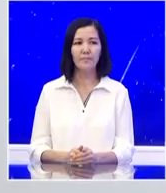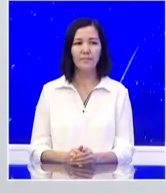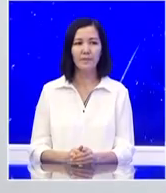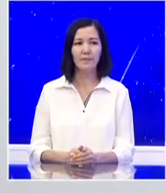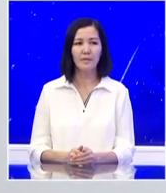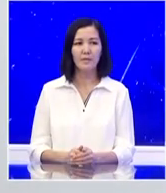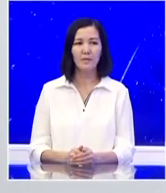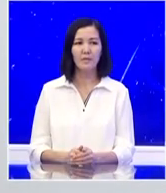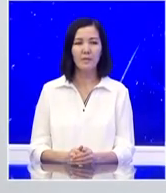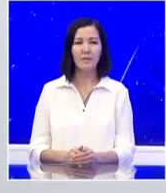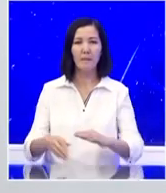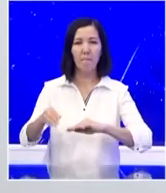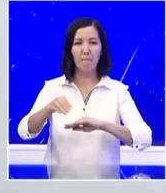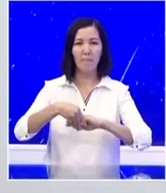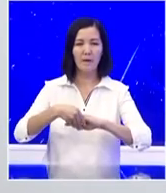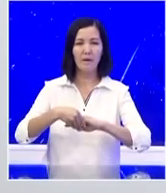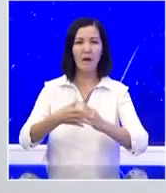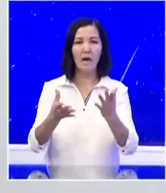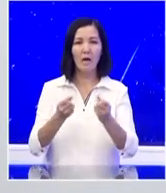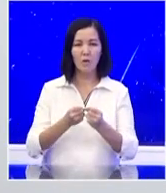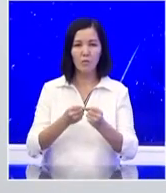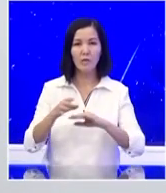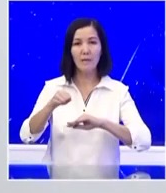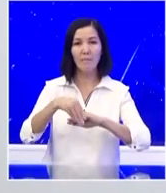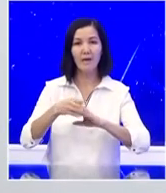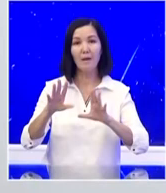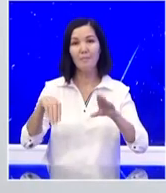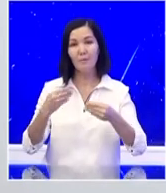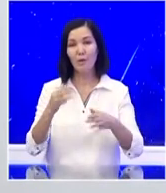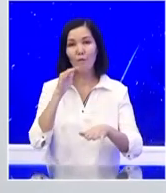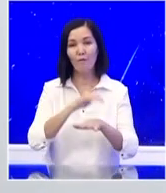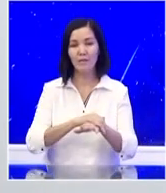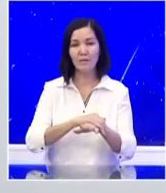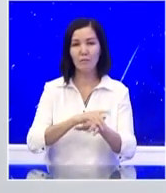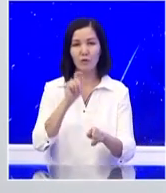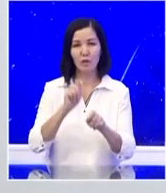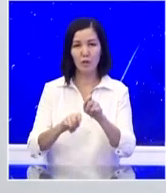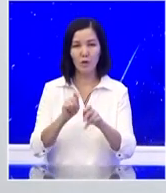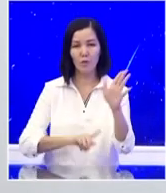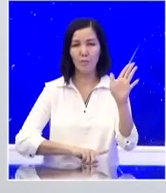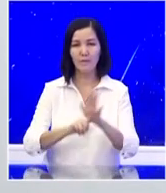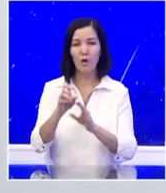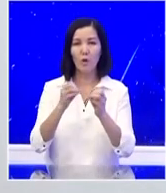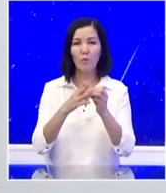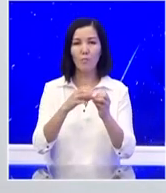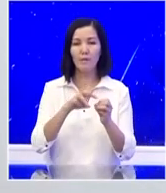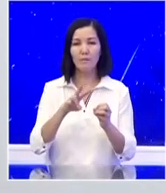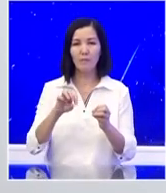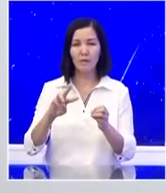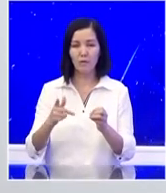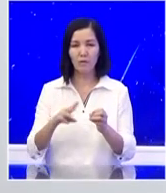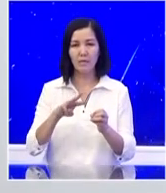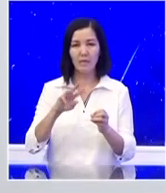Олар, яғни, пара алу, пара беру дерегі бойынша күдіктеледі. Яғни, олардың 15 миллион теңге ақша